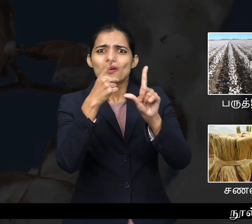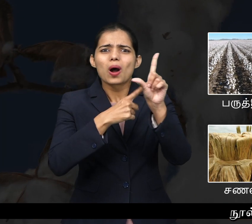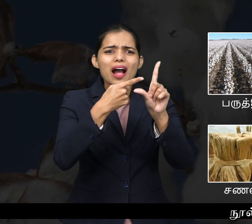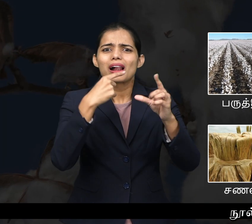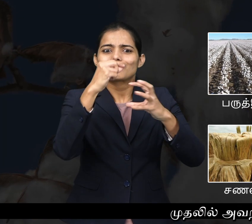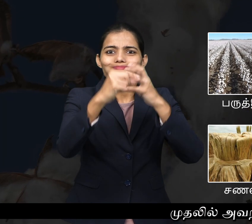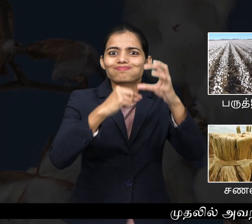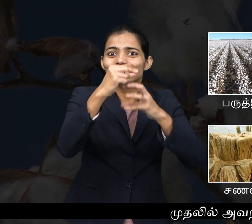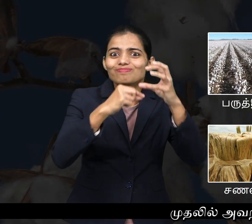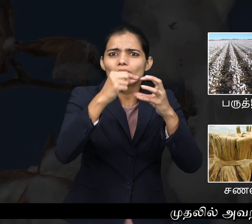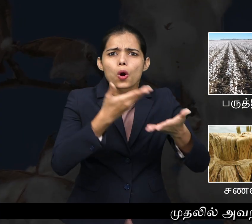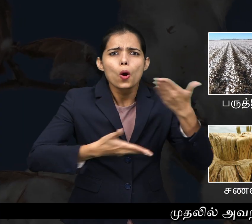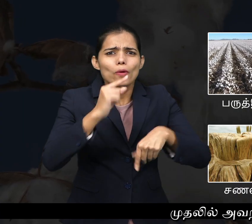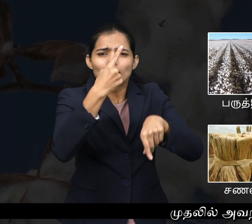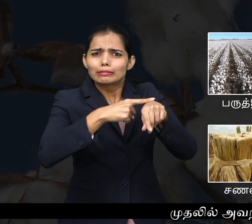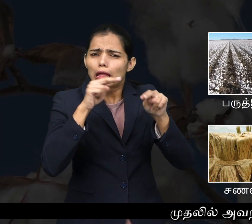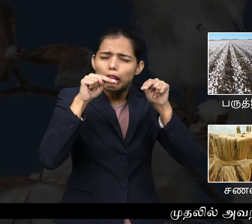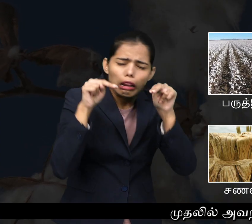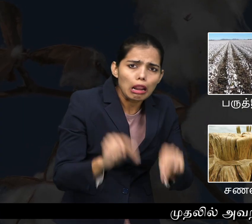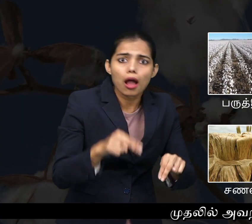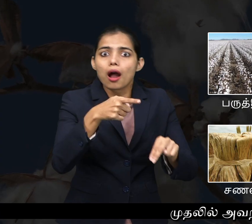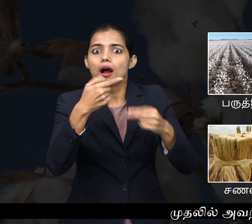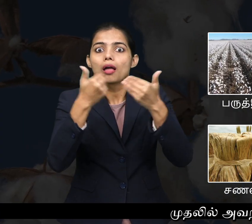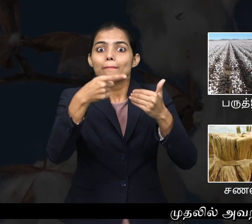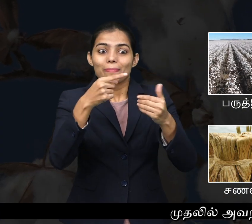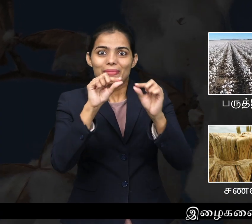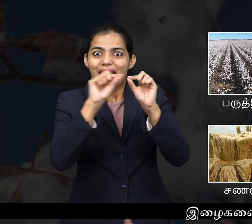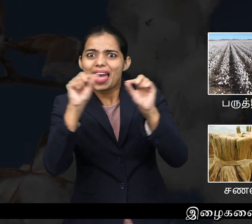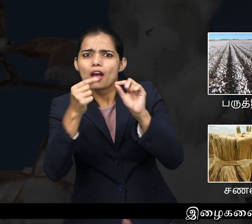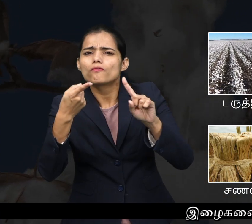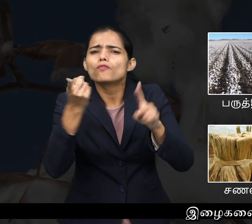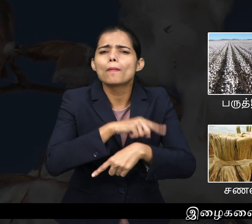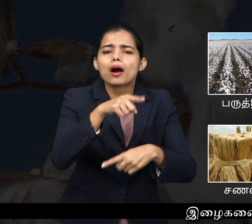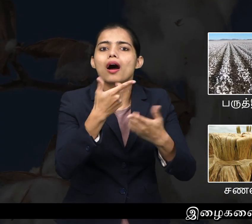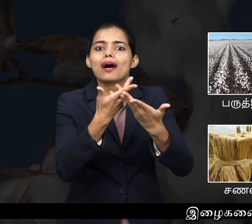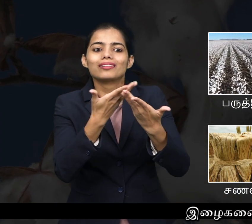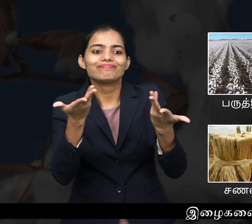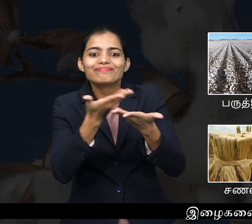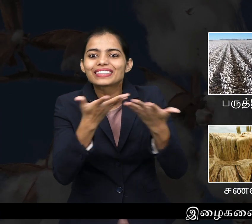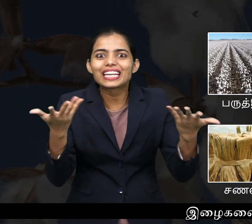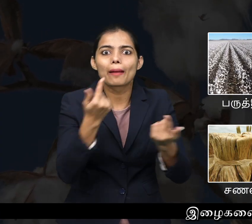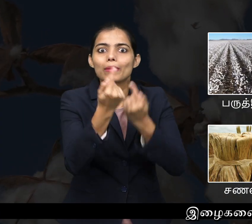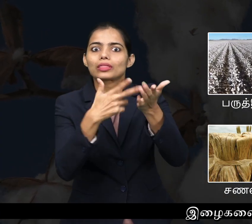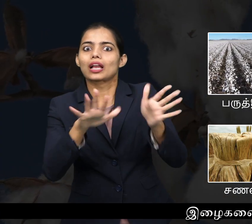நூல்களை பெற முதலில் அவற்றின் மூலங்களிலிருந்து இழைகளை பிரிக்க வேண்டும்.